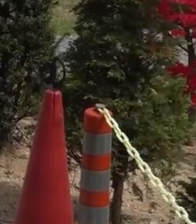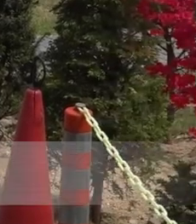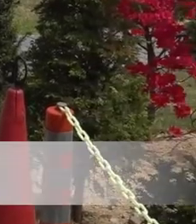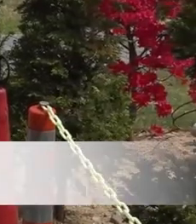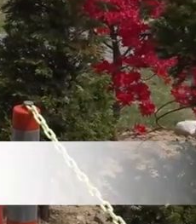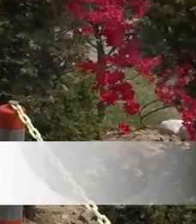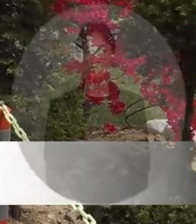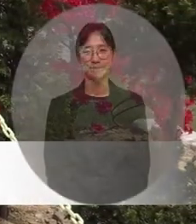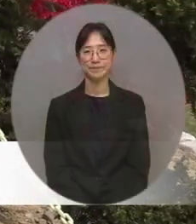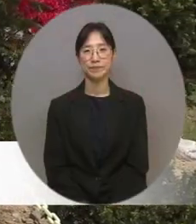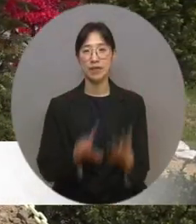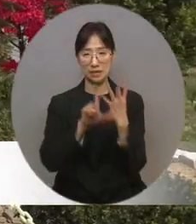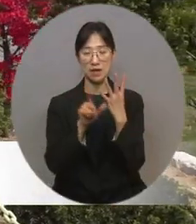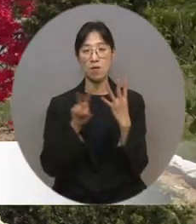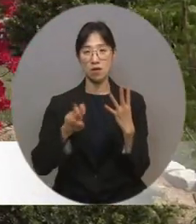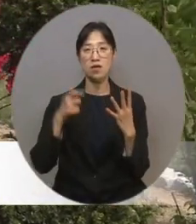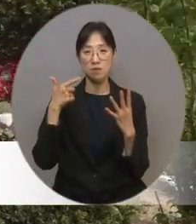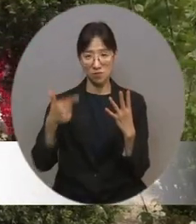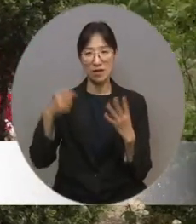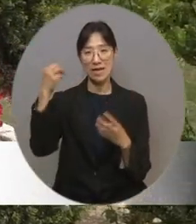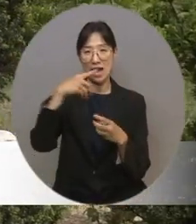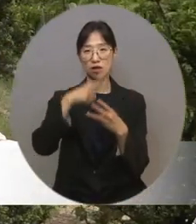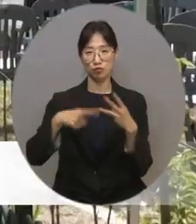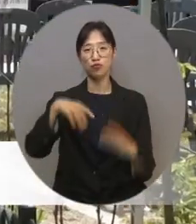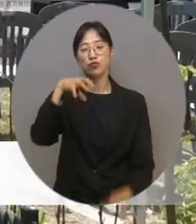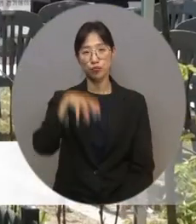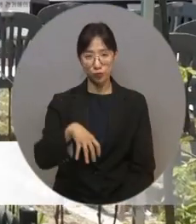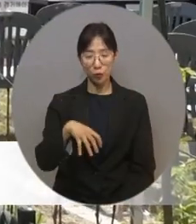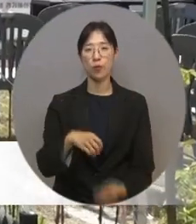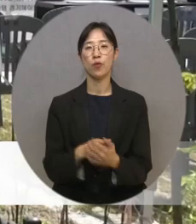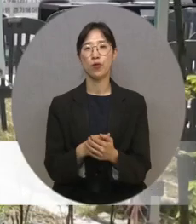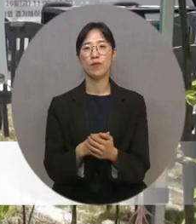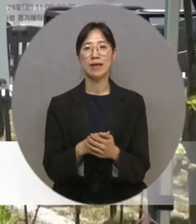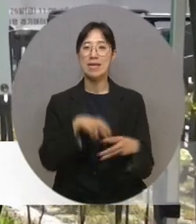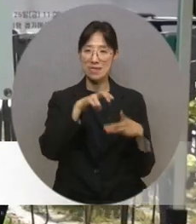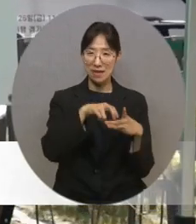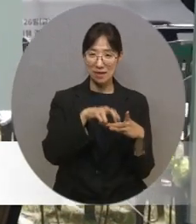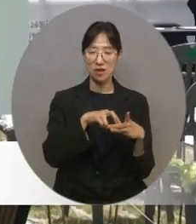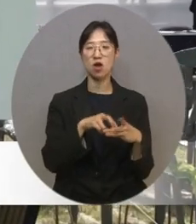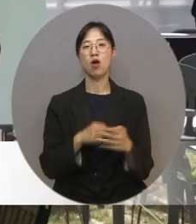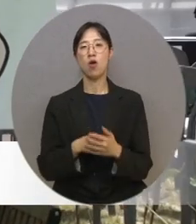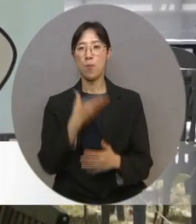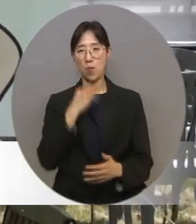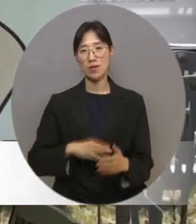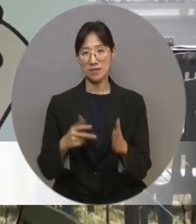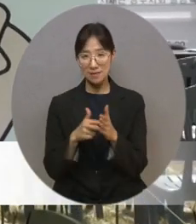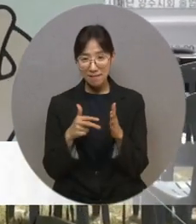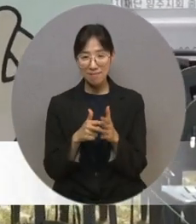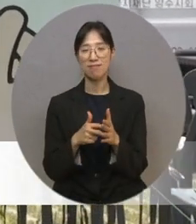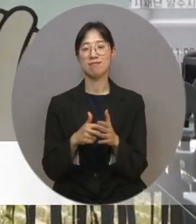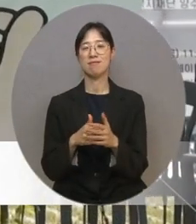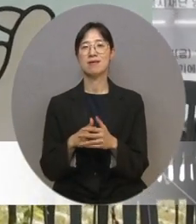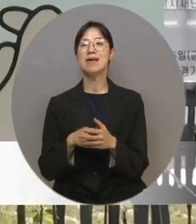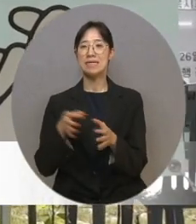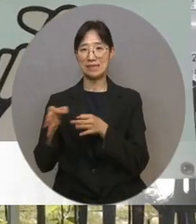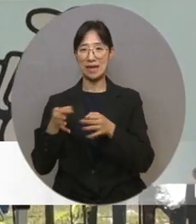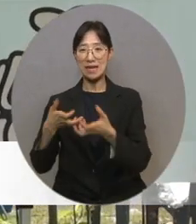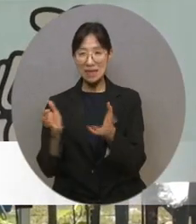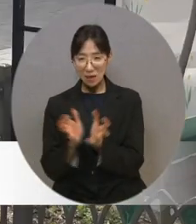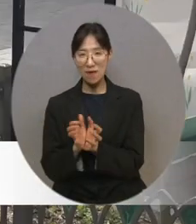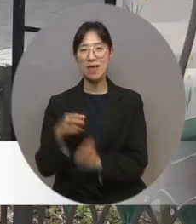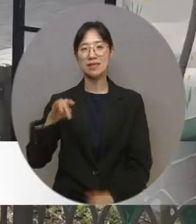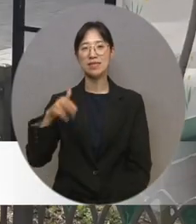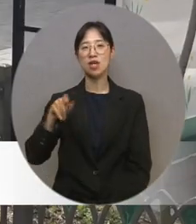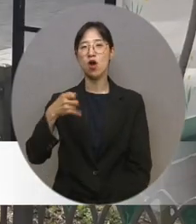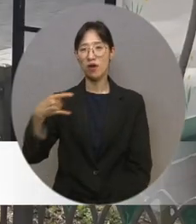지난 26일 양주시 남명 경기 에이블 아트센터에서는 지난해에 이어 센터 주최 나눔고용복지재단 주관으로 양주시